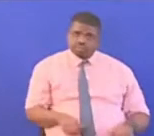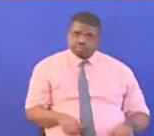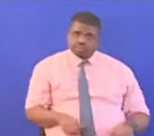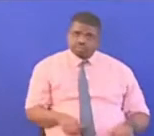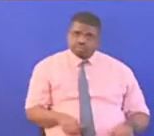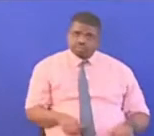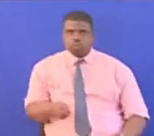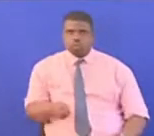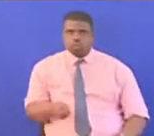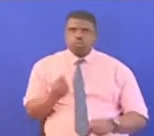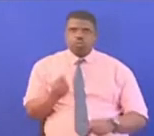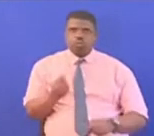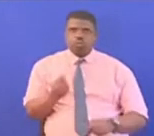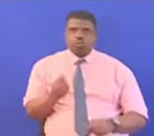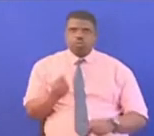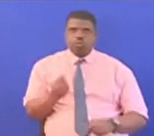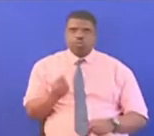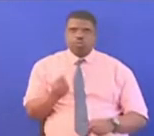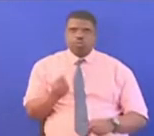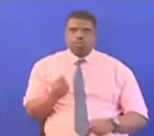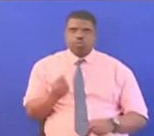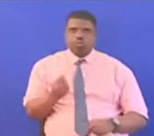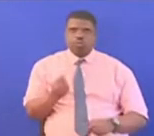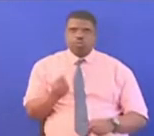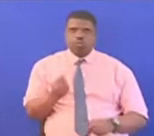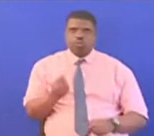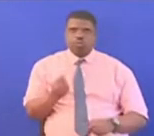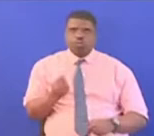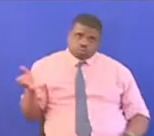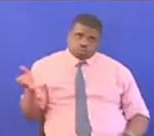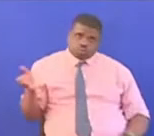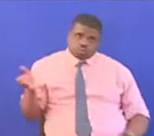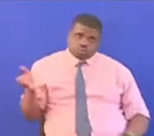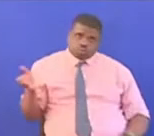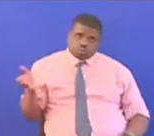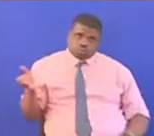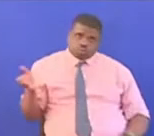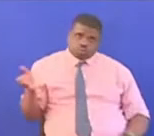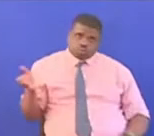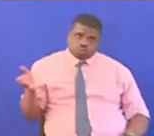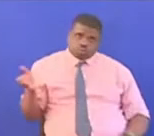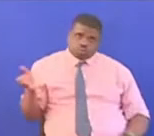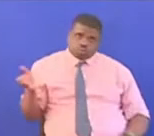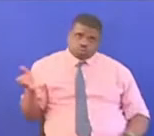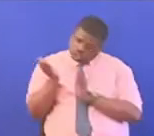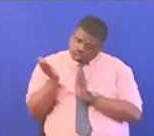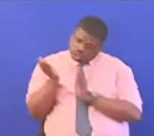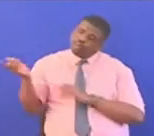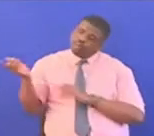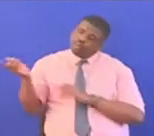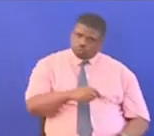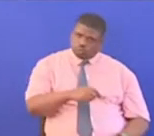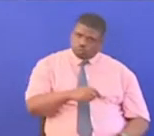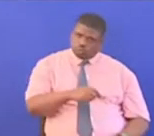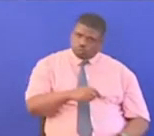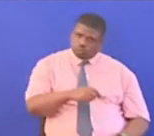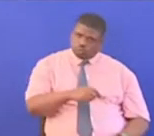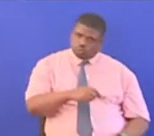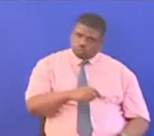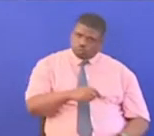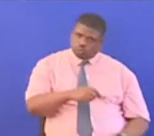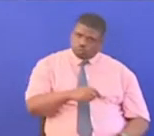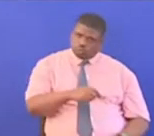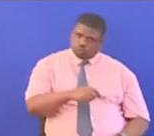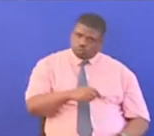ambayo hatutoshelezi leo, nachukua nafasi hii kukualika Mheshimiwa Waziri, naomba uje tutembee na wewe kijiji